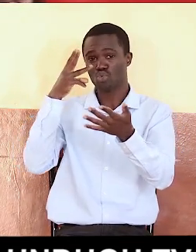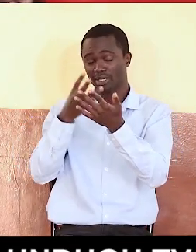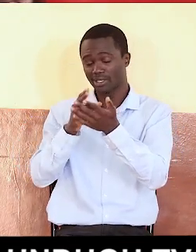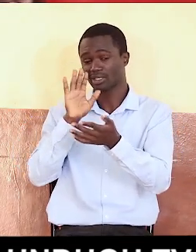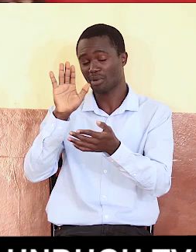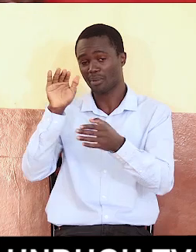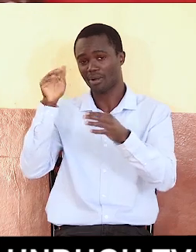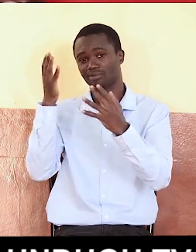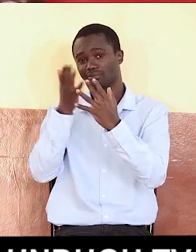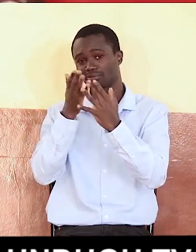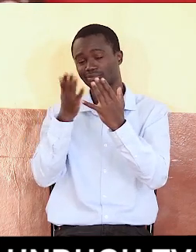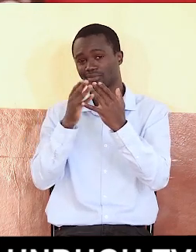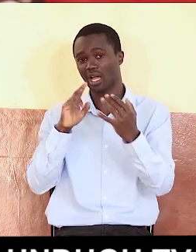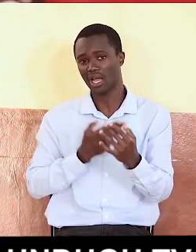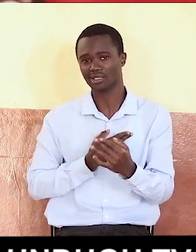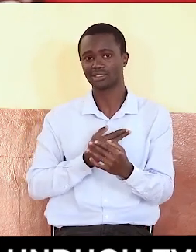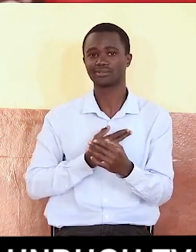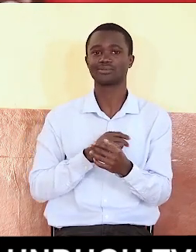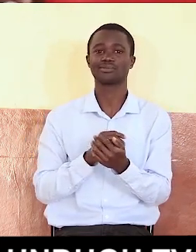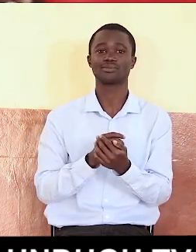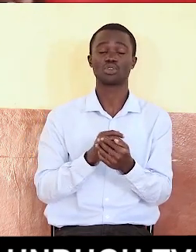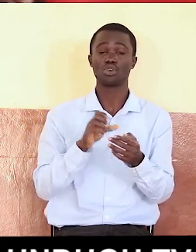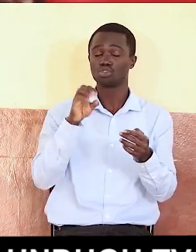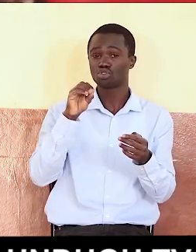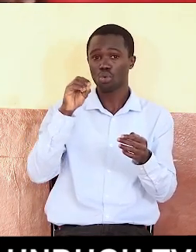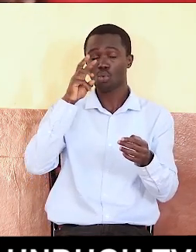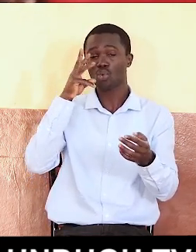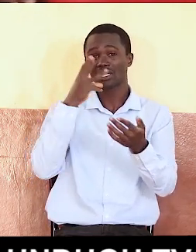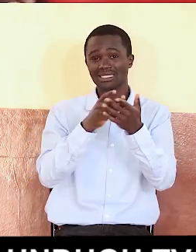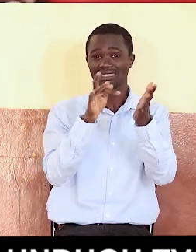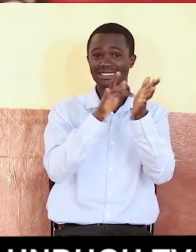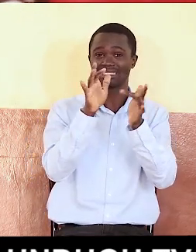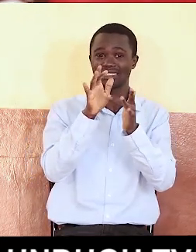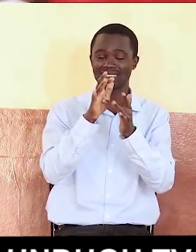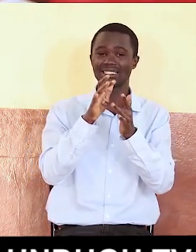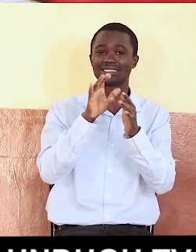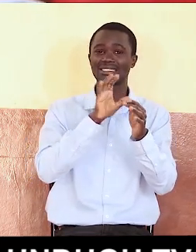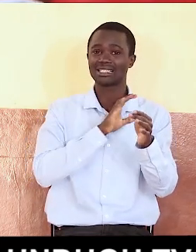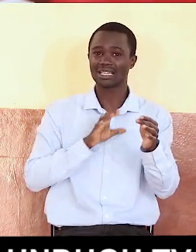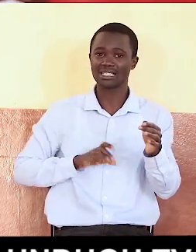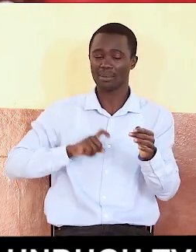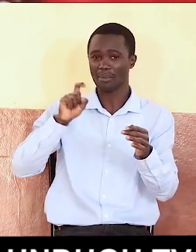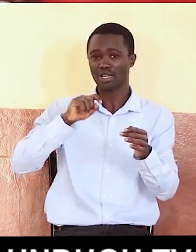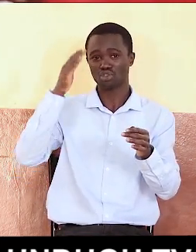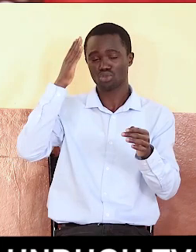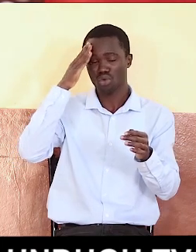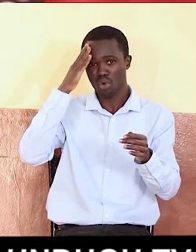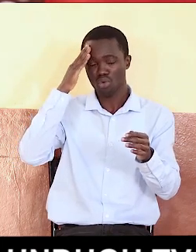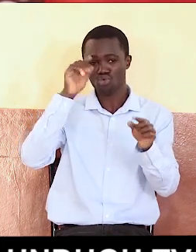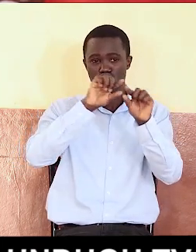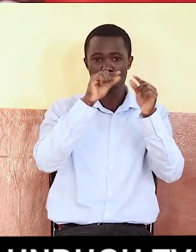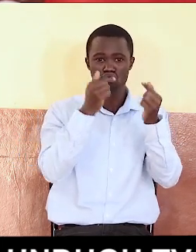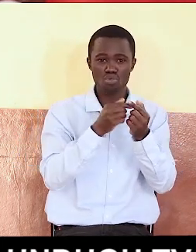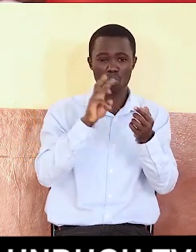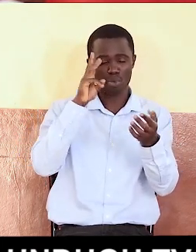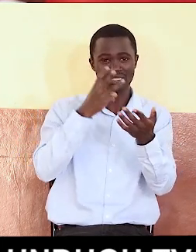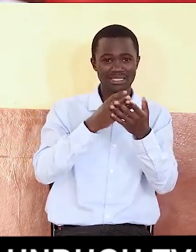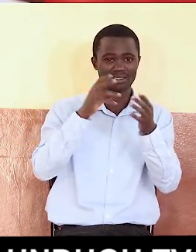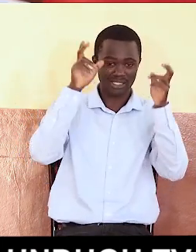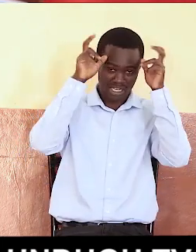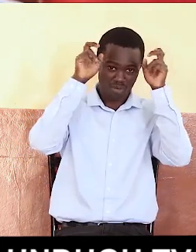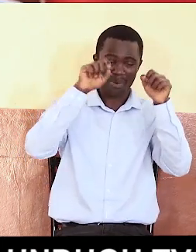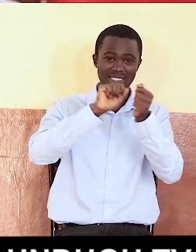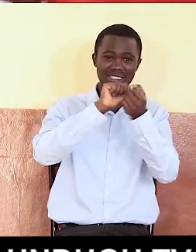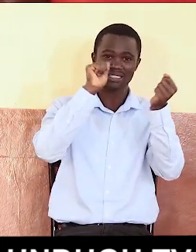yetu. Kwa hivyo mashahidi wa Yesu wajue hawa watu wanastahili kugeuka, kuacha utu wa kale, kubadilika